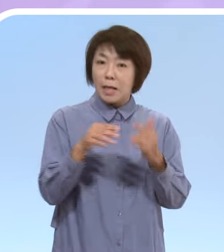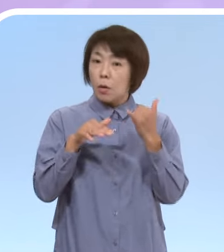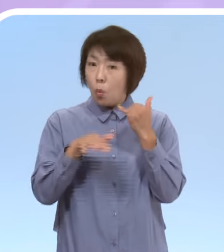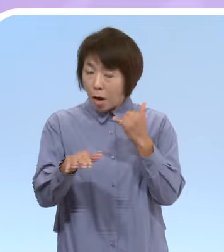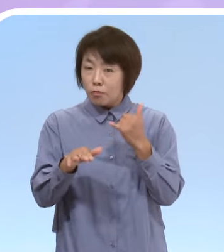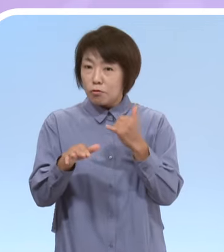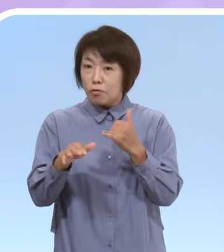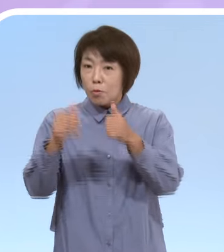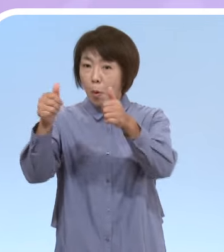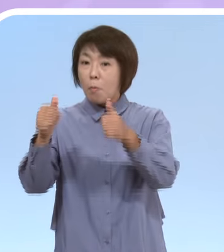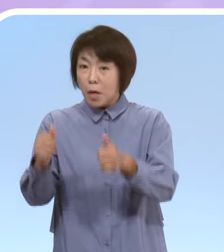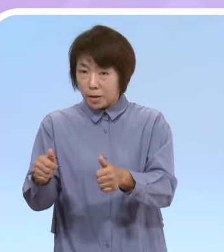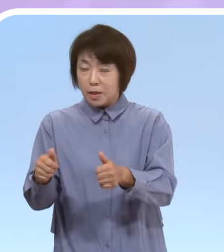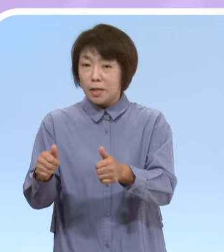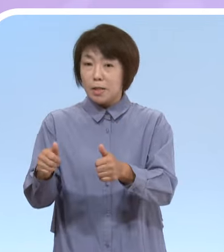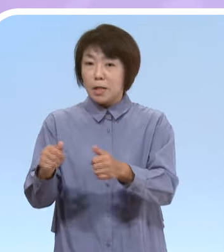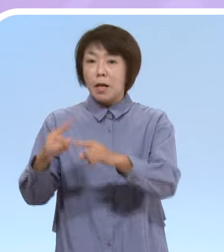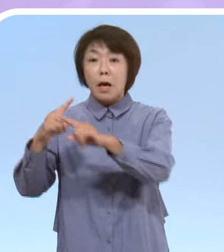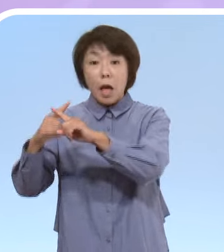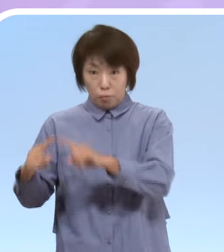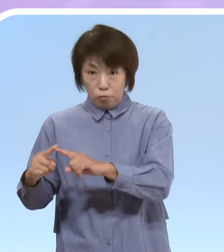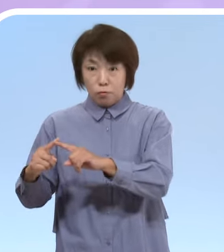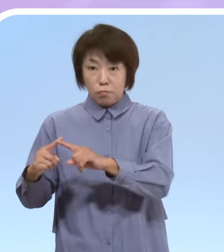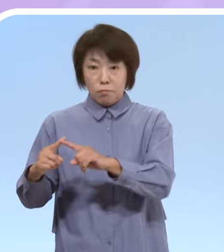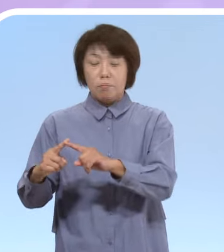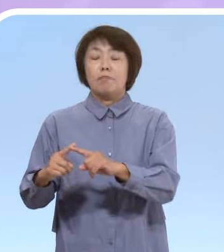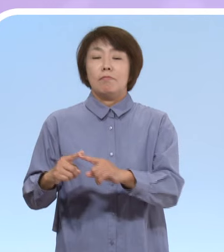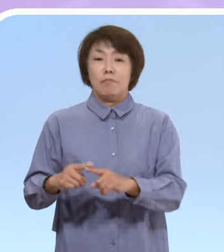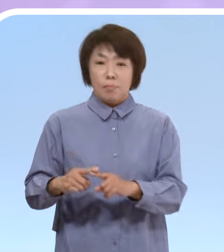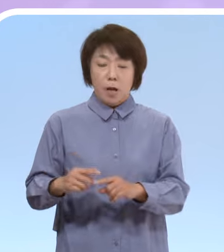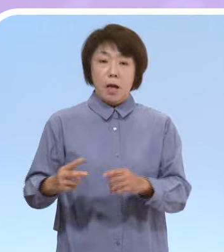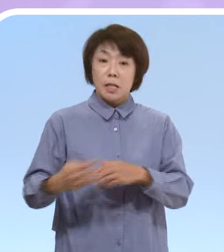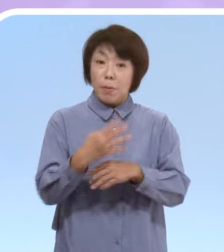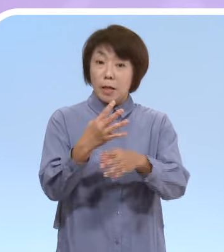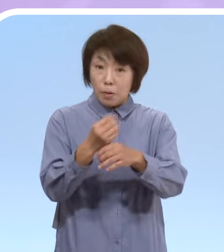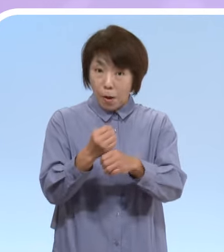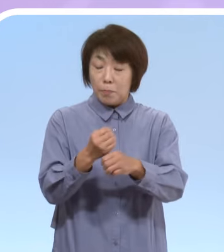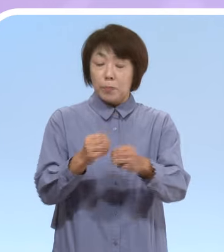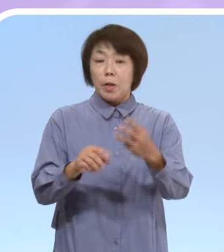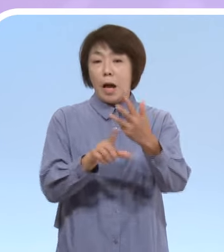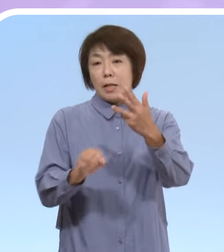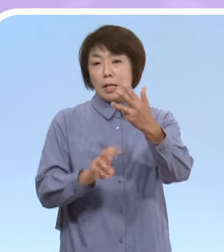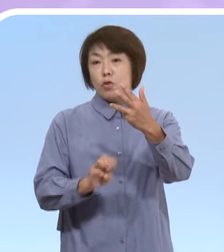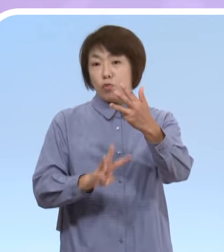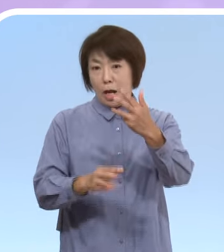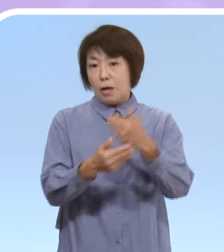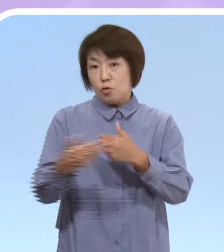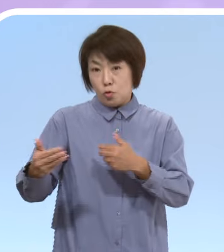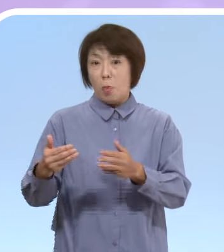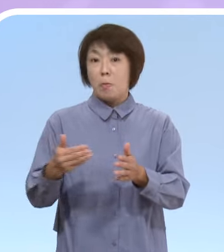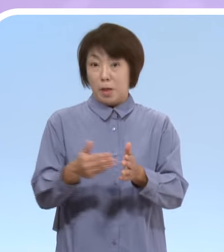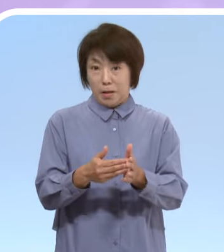ガキ、ファックス、番組公式ホームページと X から。締め切りは8